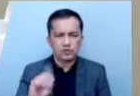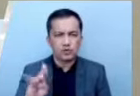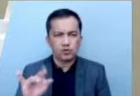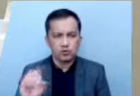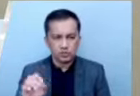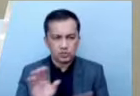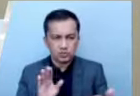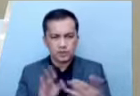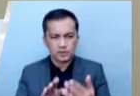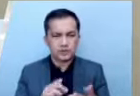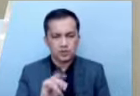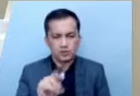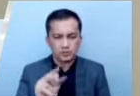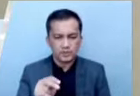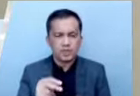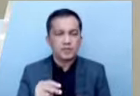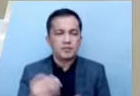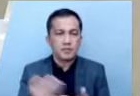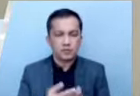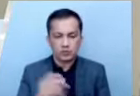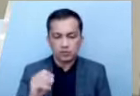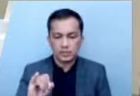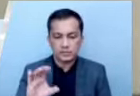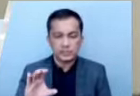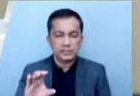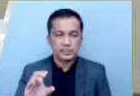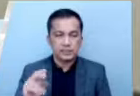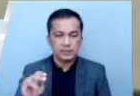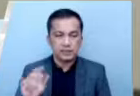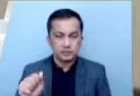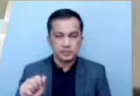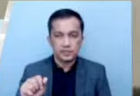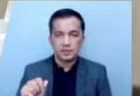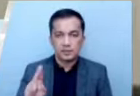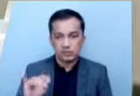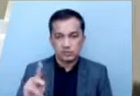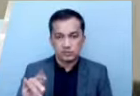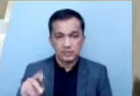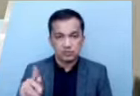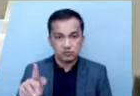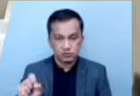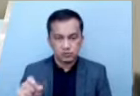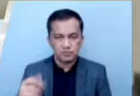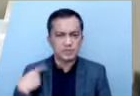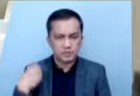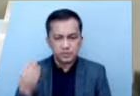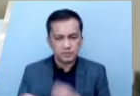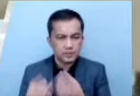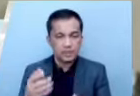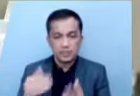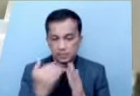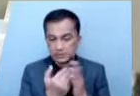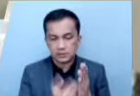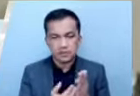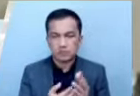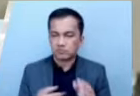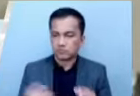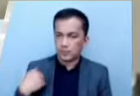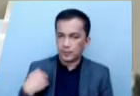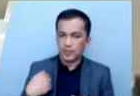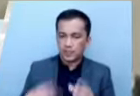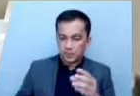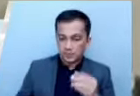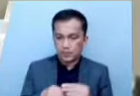Martin as ang bagong officer in charge ng NFA na si Piolito Santos. May mga naibigay na raw na ilang listahan pero may iba pang